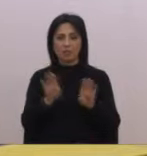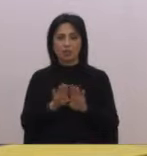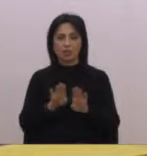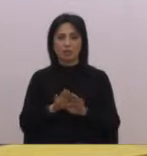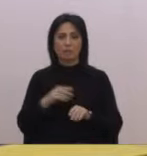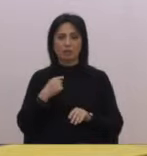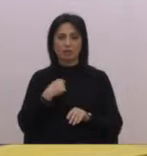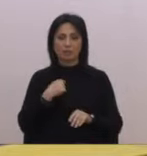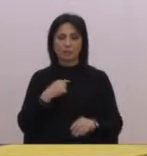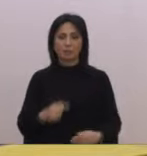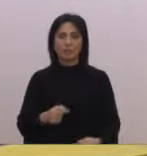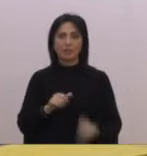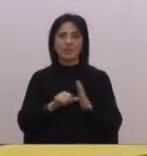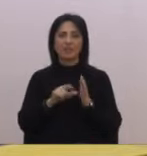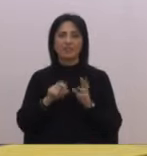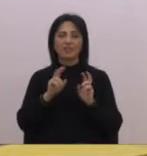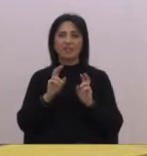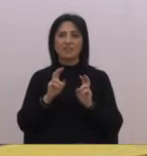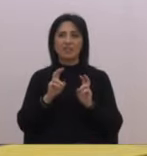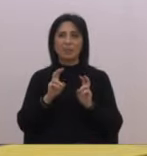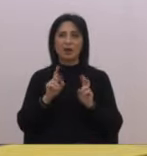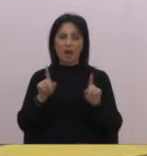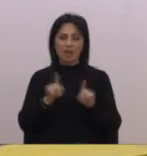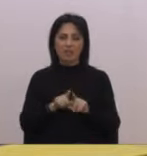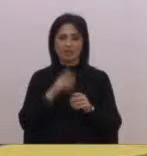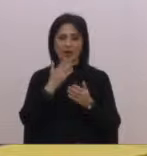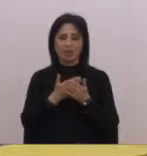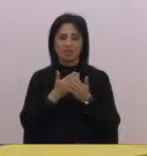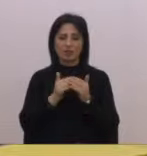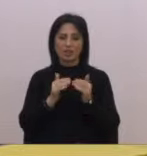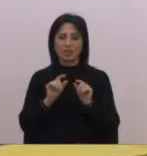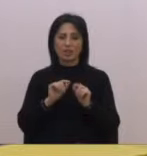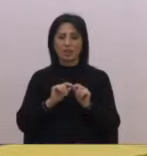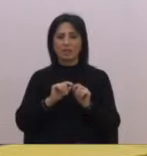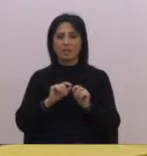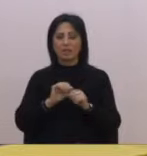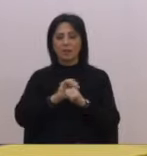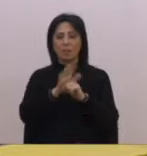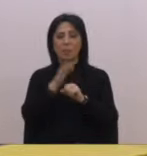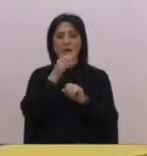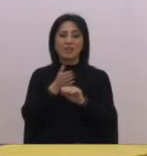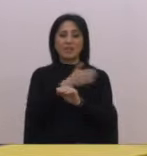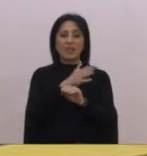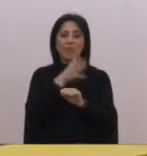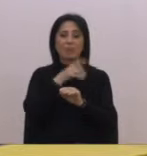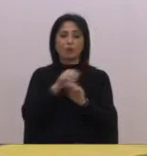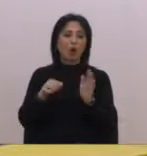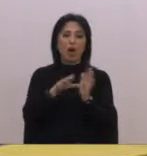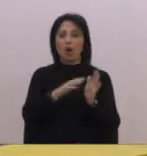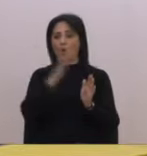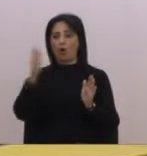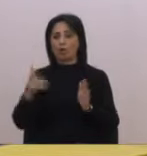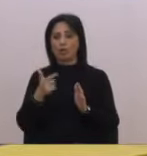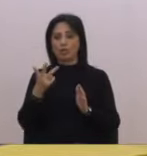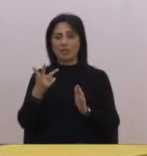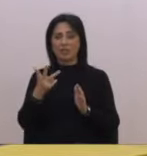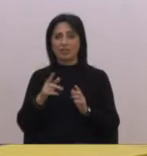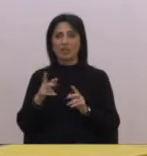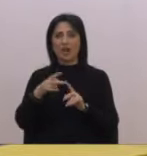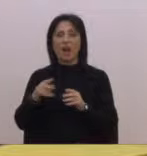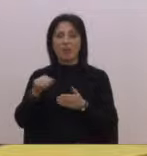ჩვენ ინვესტიციებმა ასევე აჩვენა ზრდა პანდემიამდელ პერიოდთან შედარებით, თუმცა რეკორდი 23 წელს შეიძლება ვერ